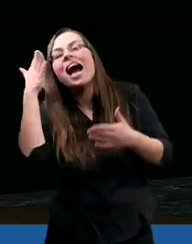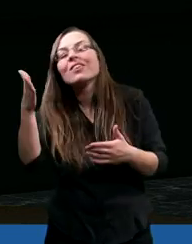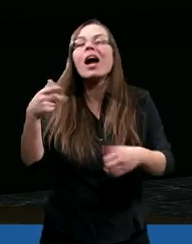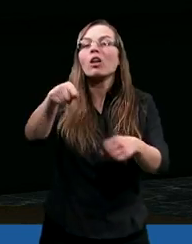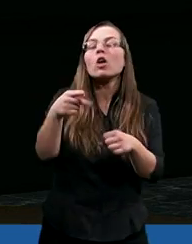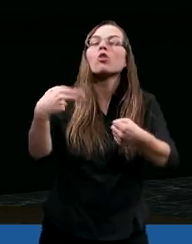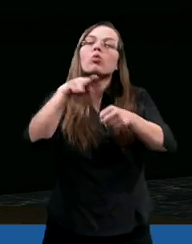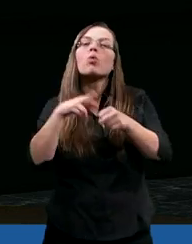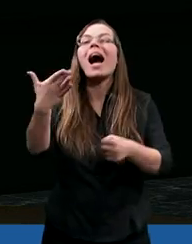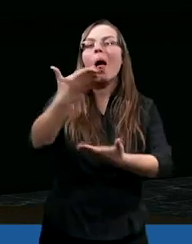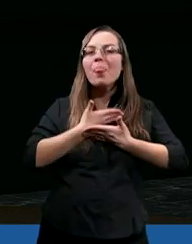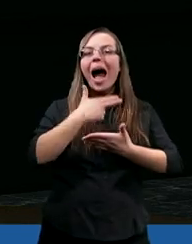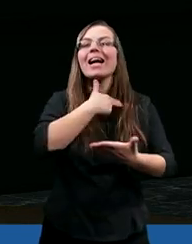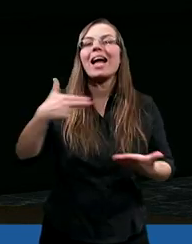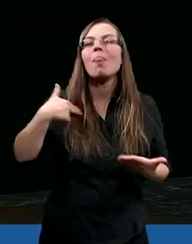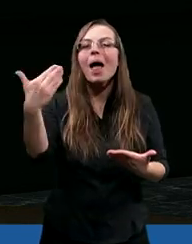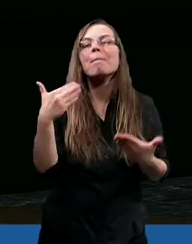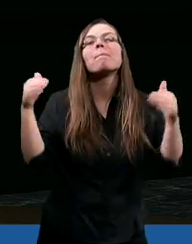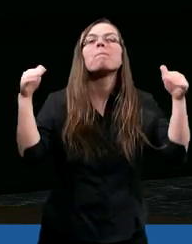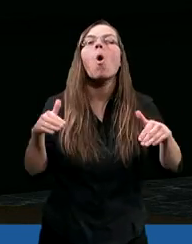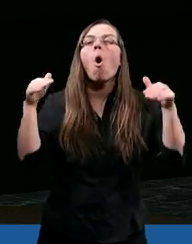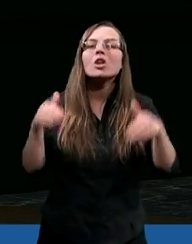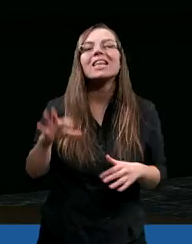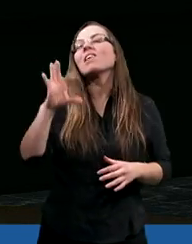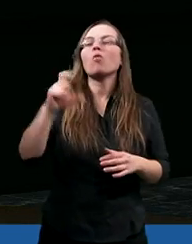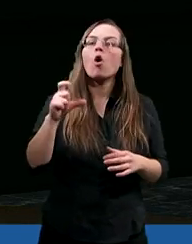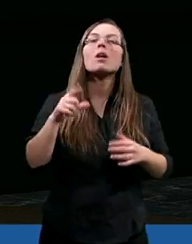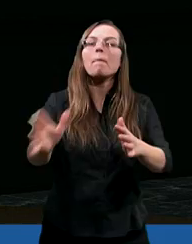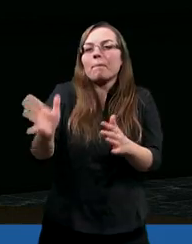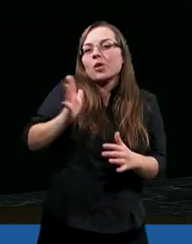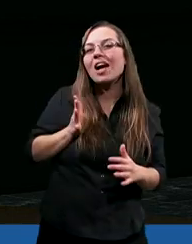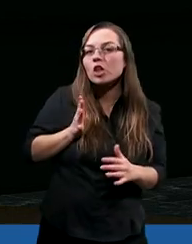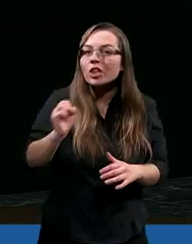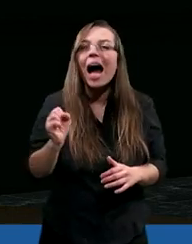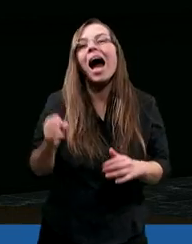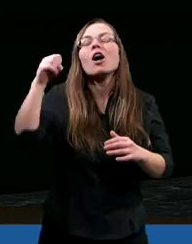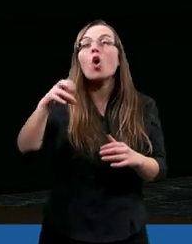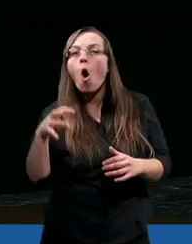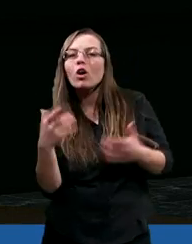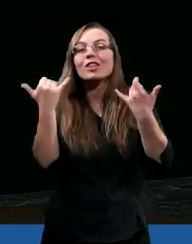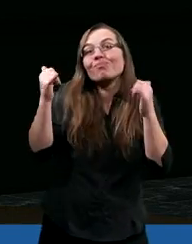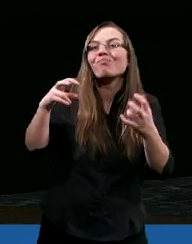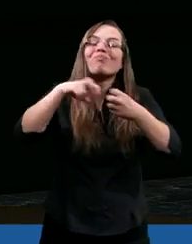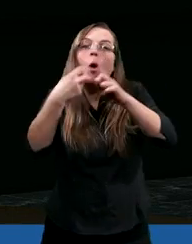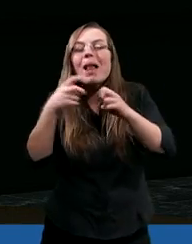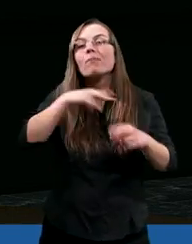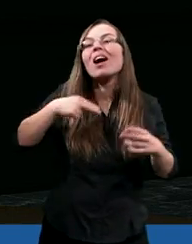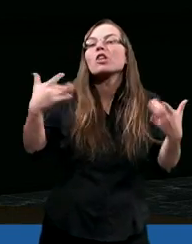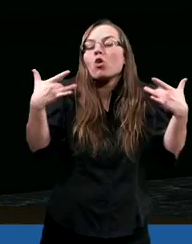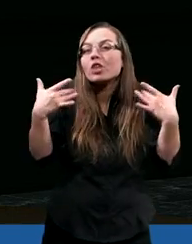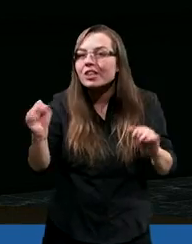która daje nam możliwość przeżycia gorszych chwil naszego życia